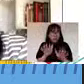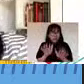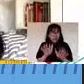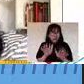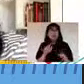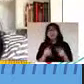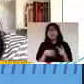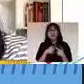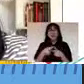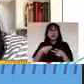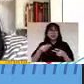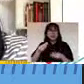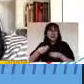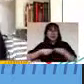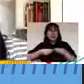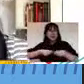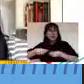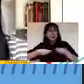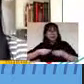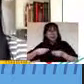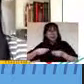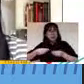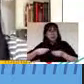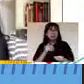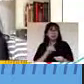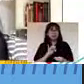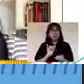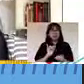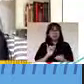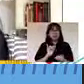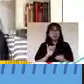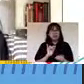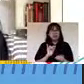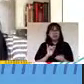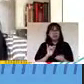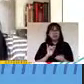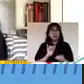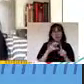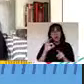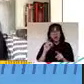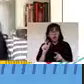transaksi vendor gitu misalnya sudah comply terhadap